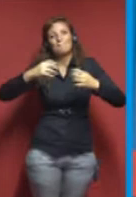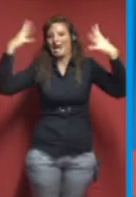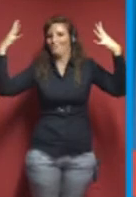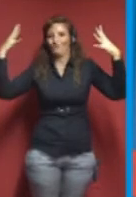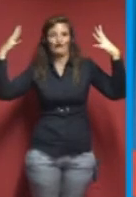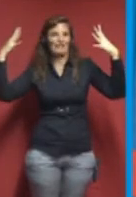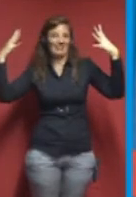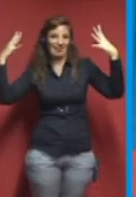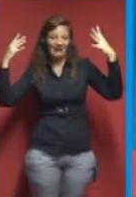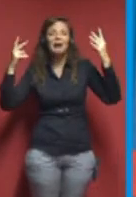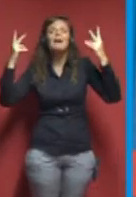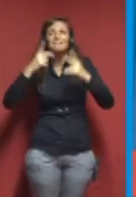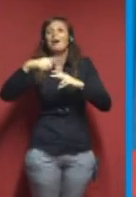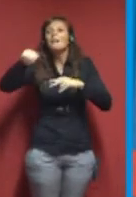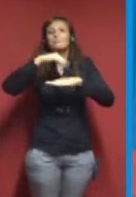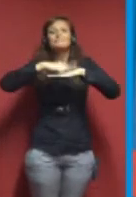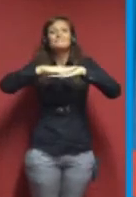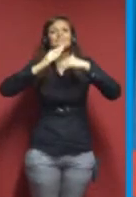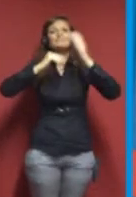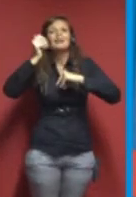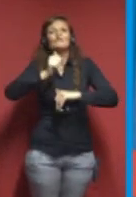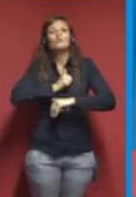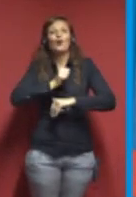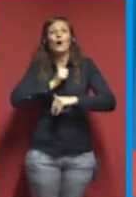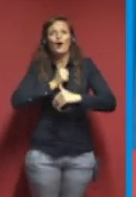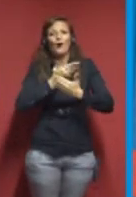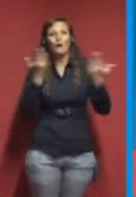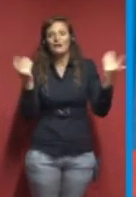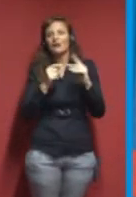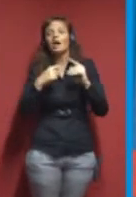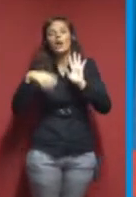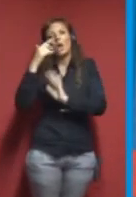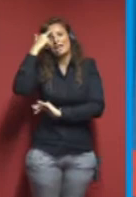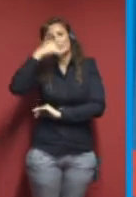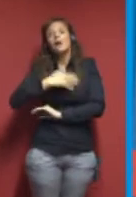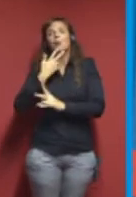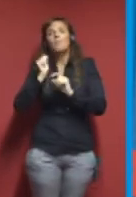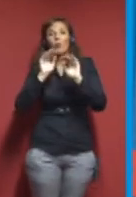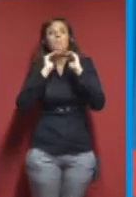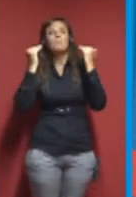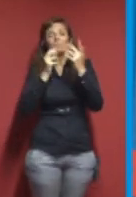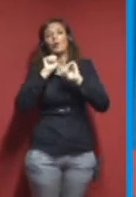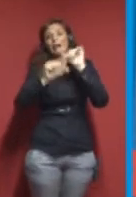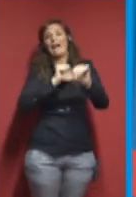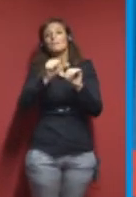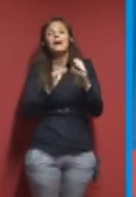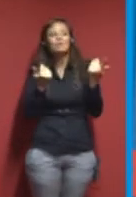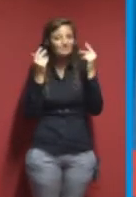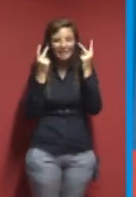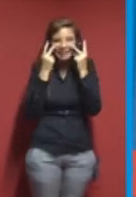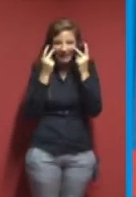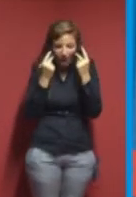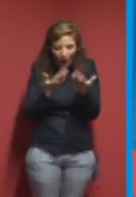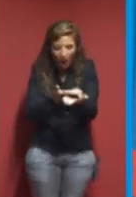potete costruire la da sole sappiamo che è possibile che cambiare il mondo troppo di fronte a voi i